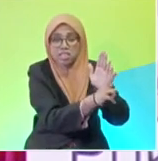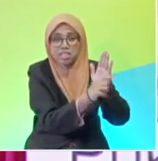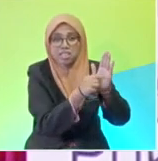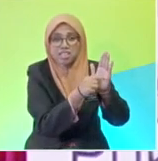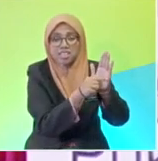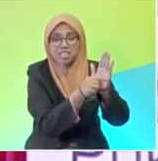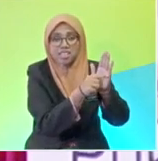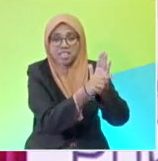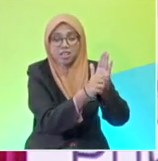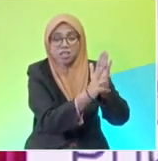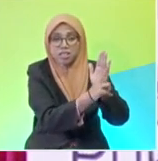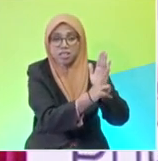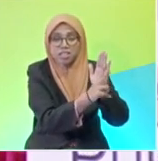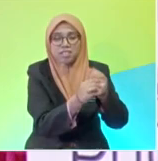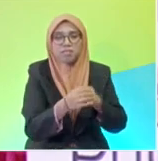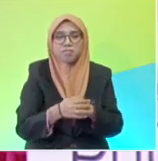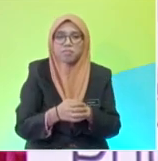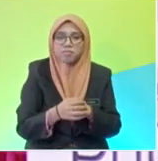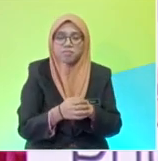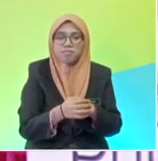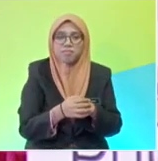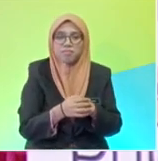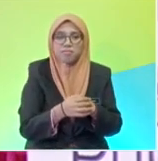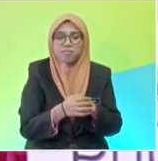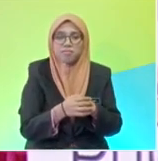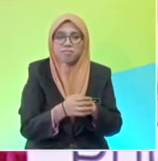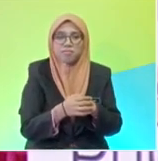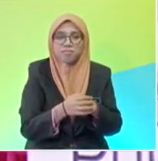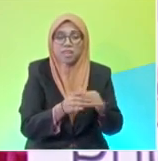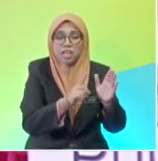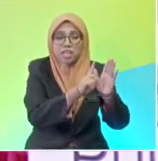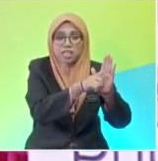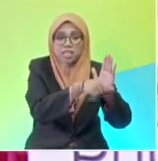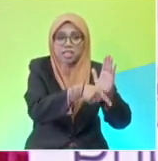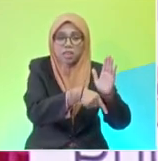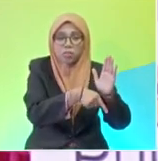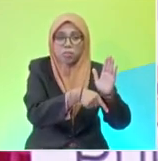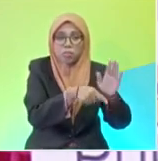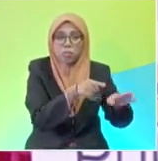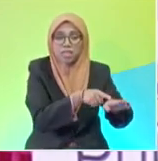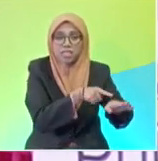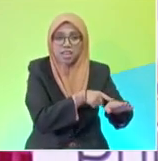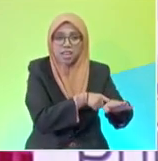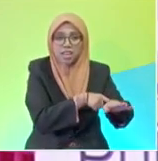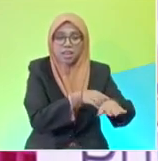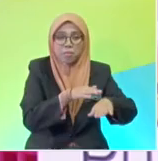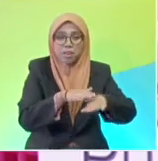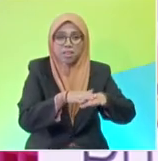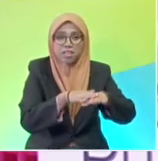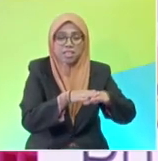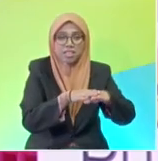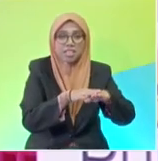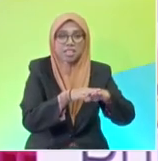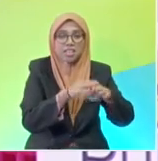dekat pukul 3. Dekat nombor 3. Dan dia punya jarum dia mestilah dekat